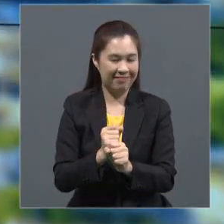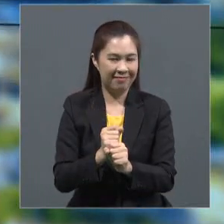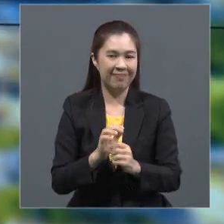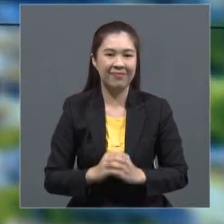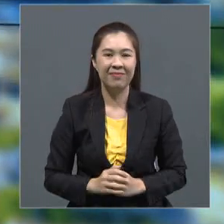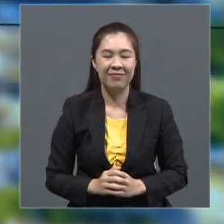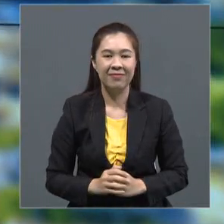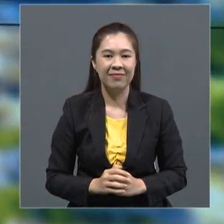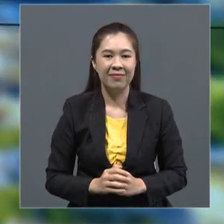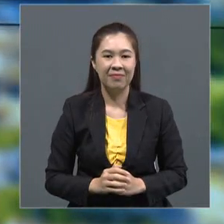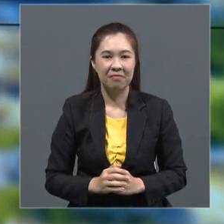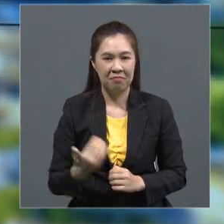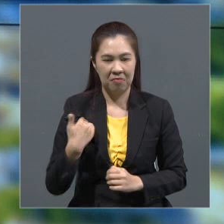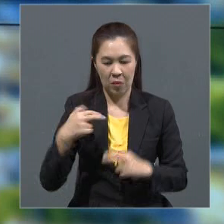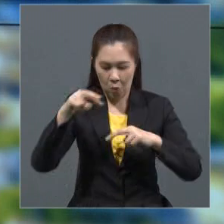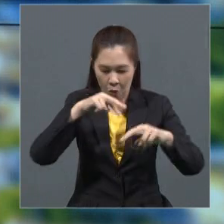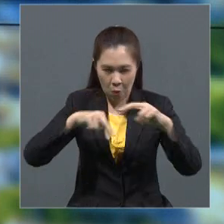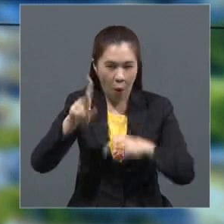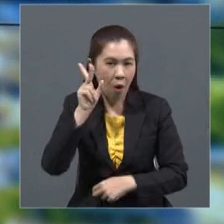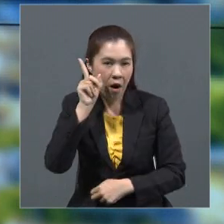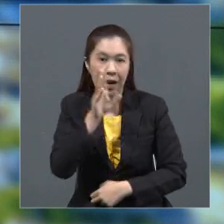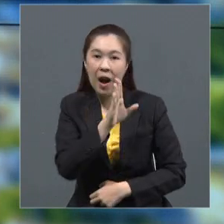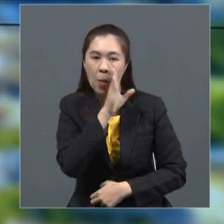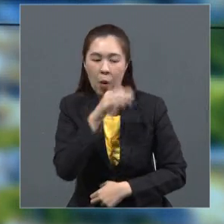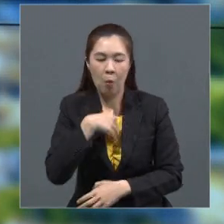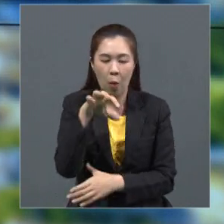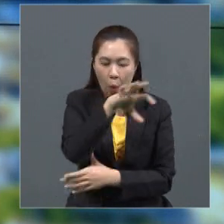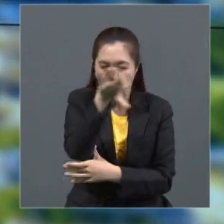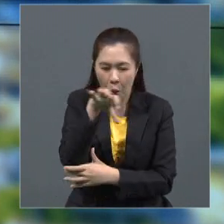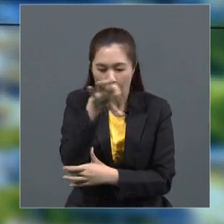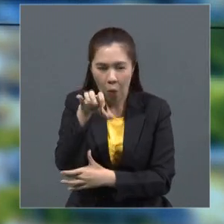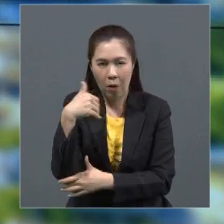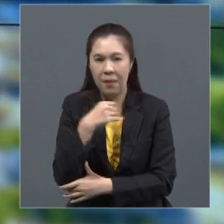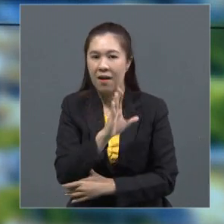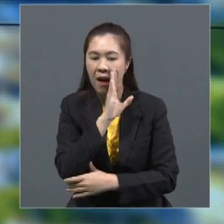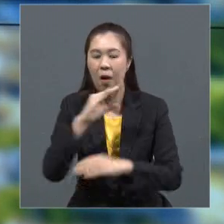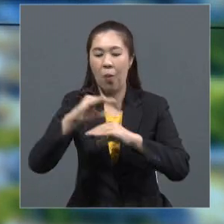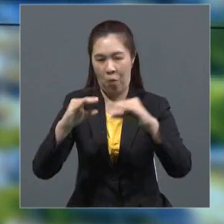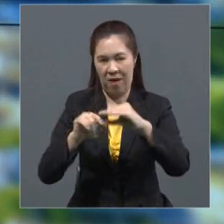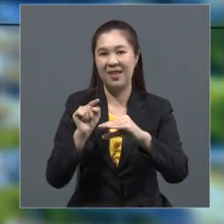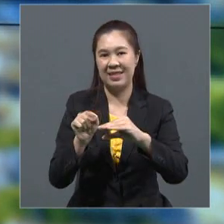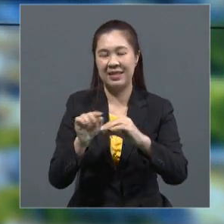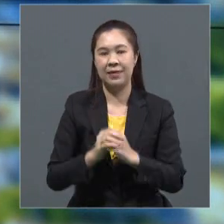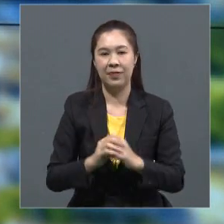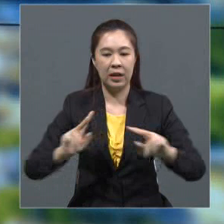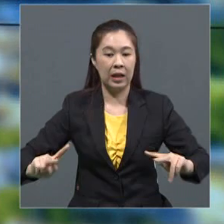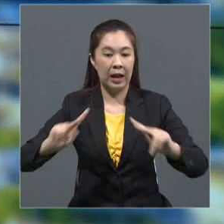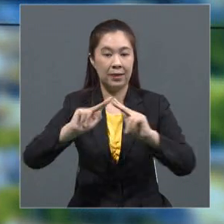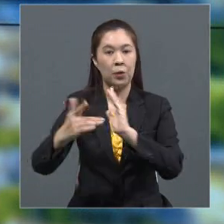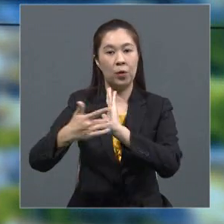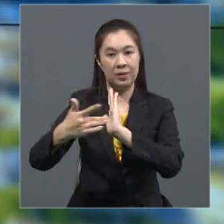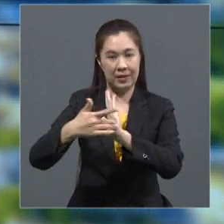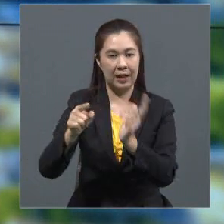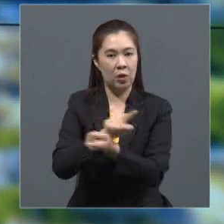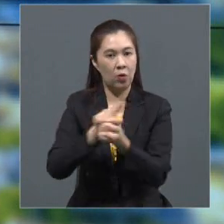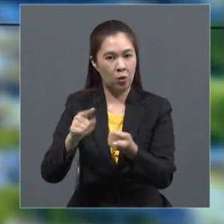ไปก็คือการปราบปรามข่าวปลอมด้วว่าการหลอกลงประชาชนโดยแอบอ้างโครงการนี้ครับซึ่งกระทรวงดิจิทอลเพื่อเศรษฐกิจ